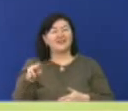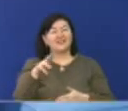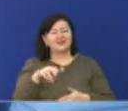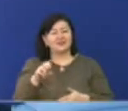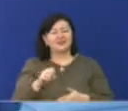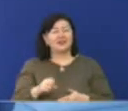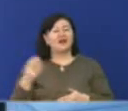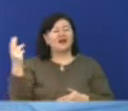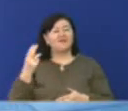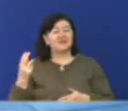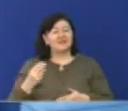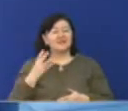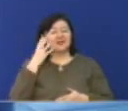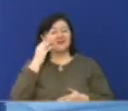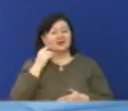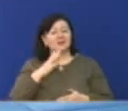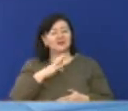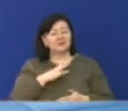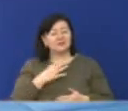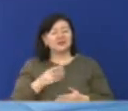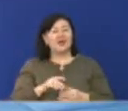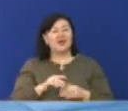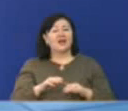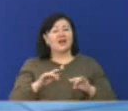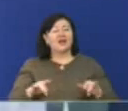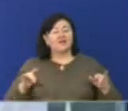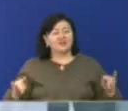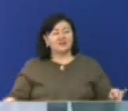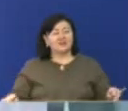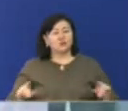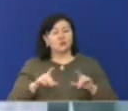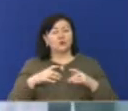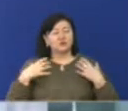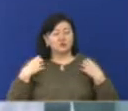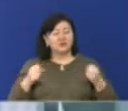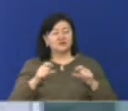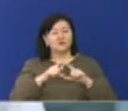столице. В детско-юношескую спортивную школу принимаются и дети из сельских местностей. Не